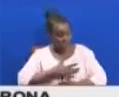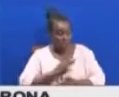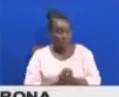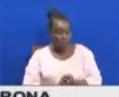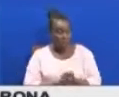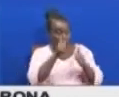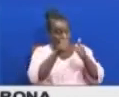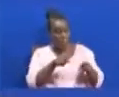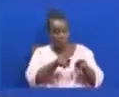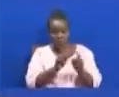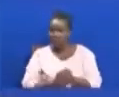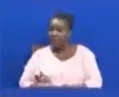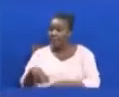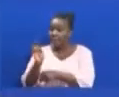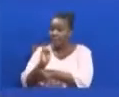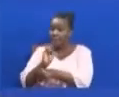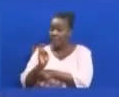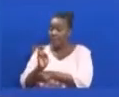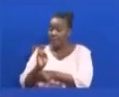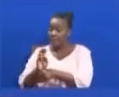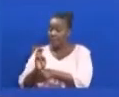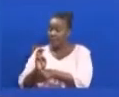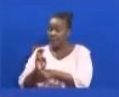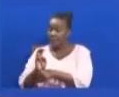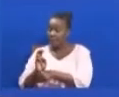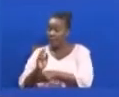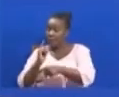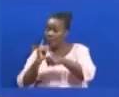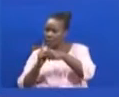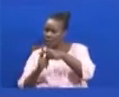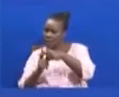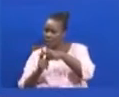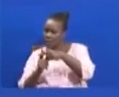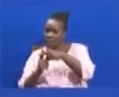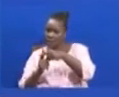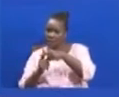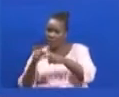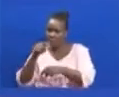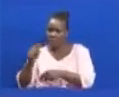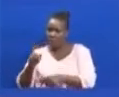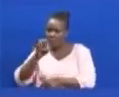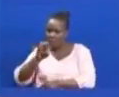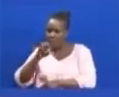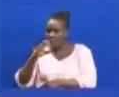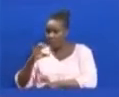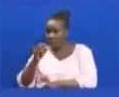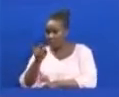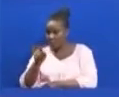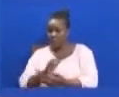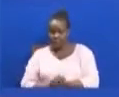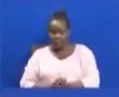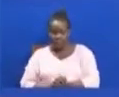Na msimamizi wa makanisa ya Enlightened Christian Gathering Church of Tanzania ECG, Mtume Mtalemwa